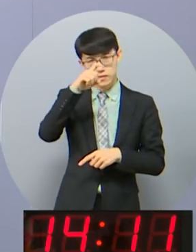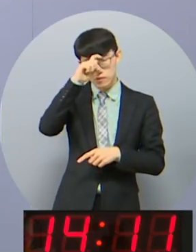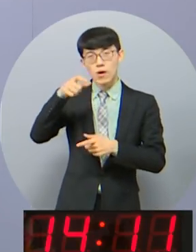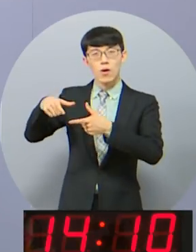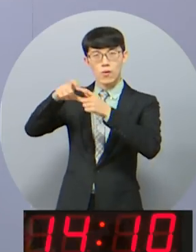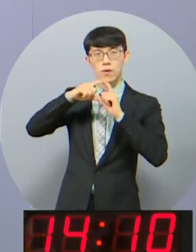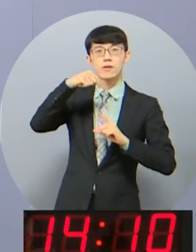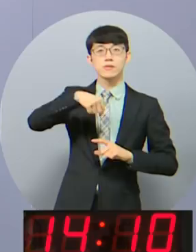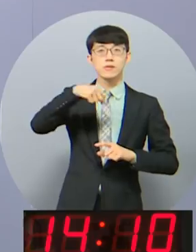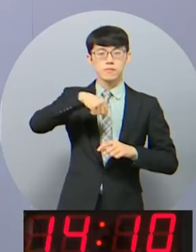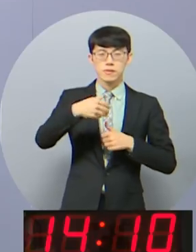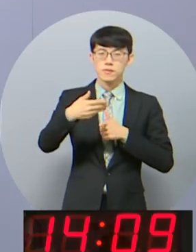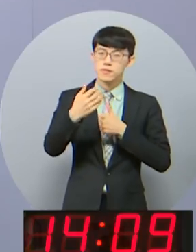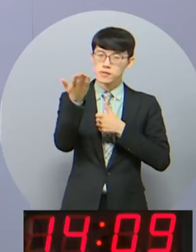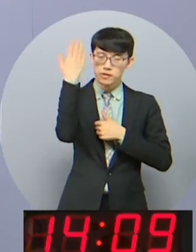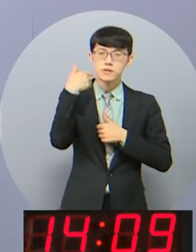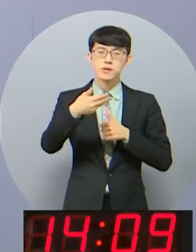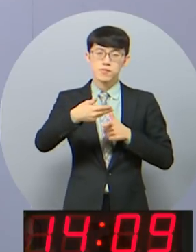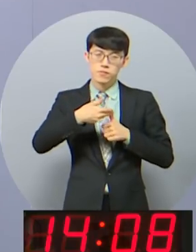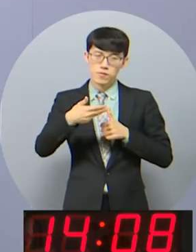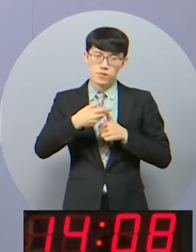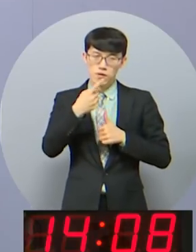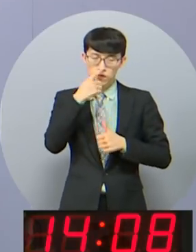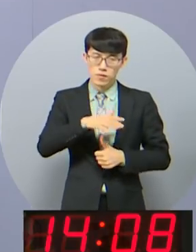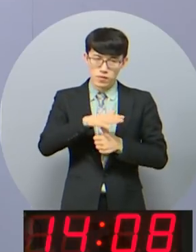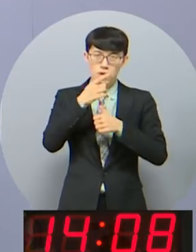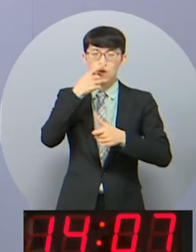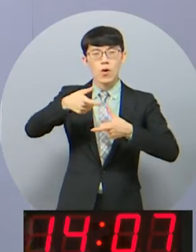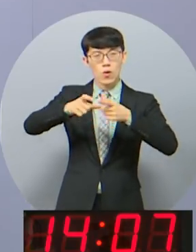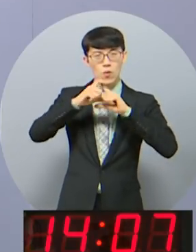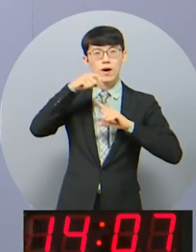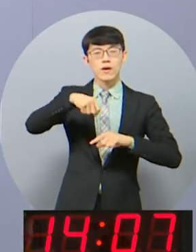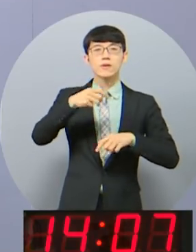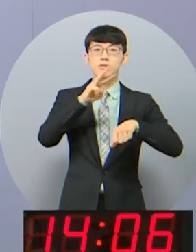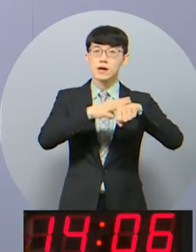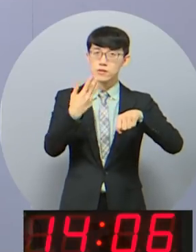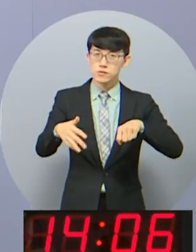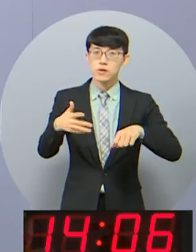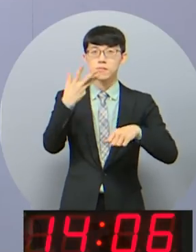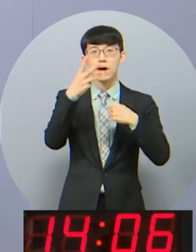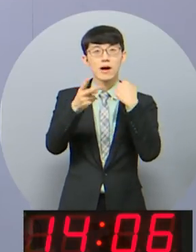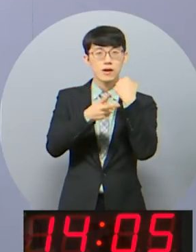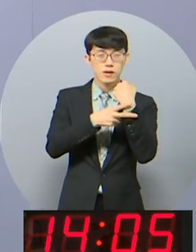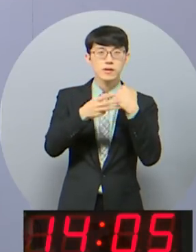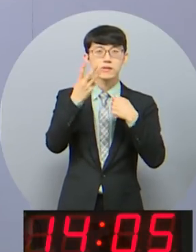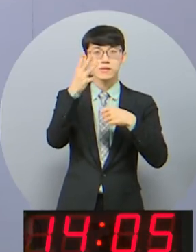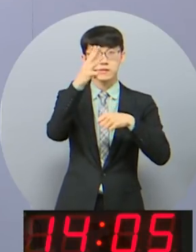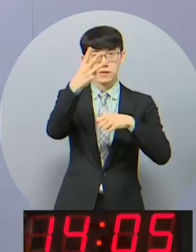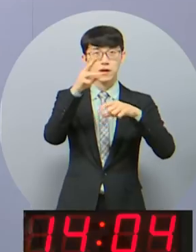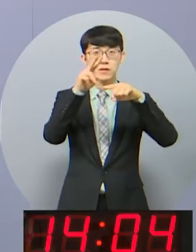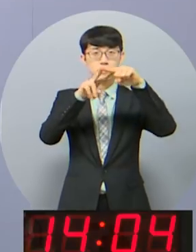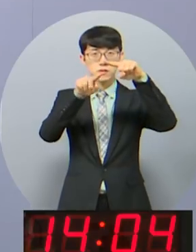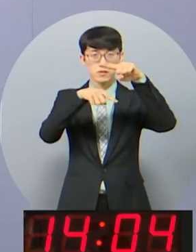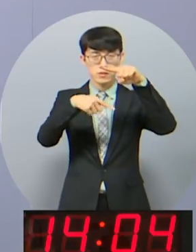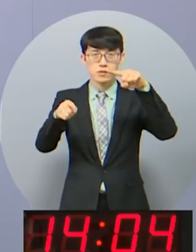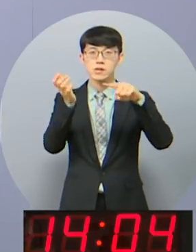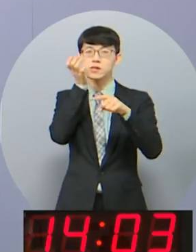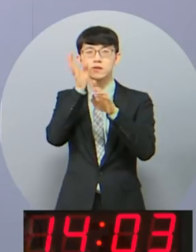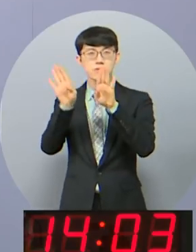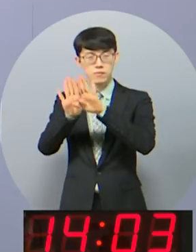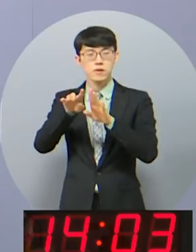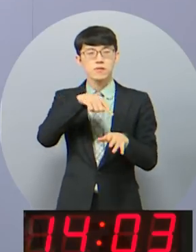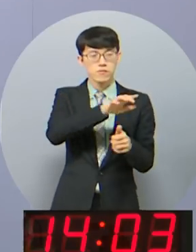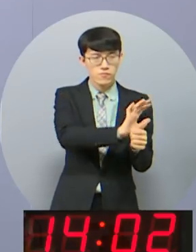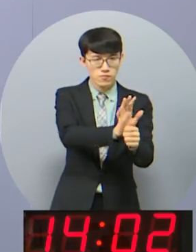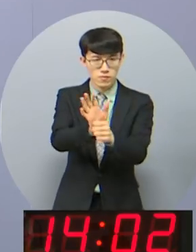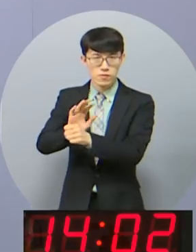长的土地。所以宇恩回来淡水，回来我们巴黎，回来三支石门为乡亲服务。世居